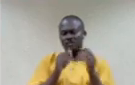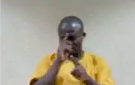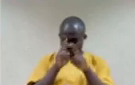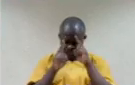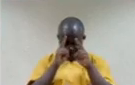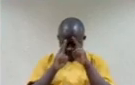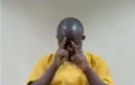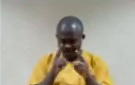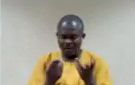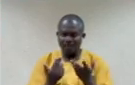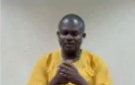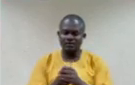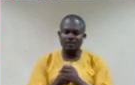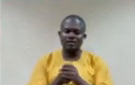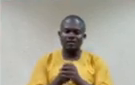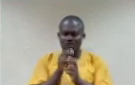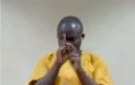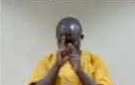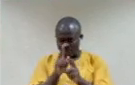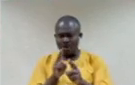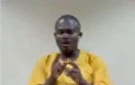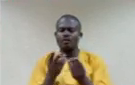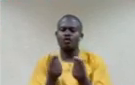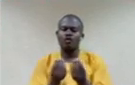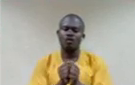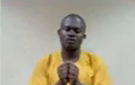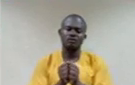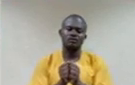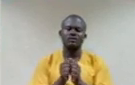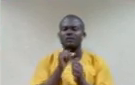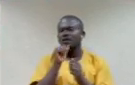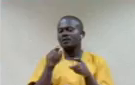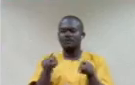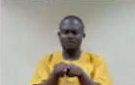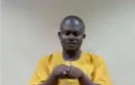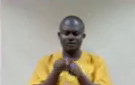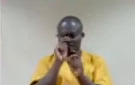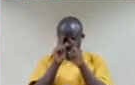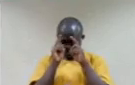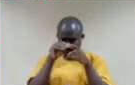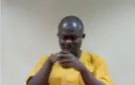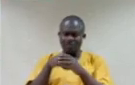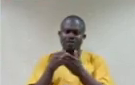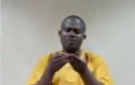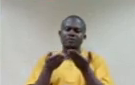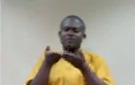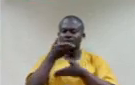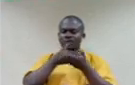kubahana haba kubaha hakaba no koroha ntabwo ari kimwe koroherana muri